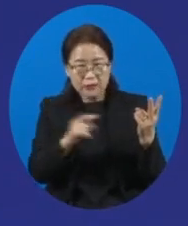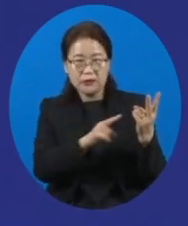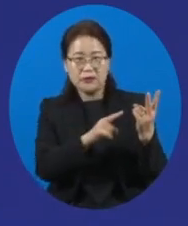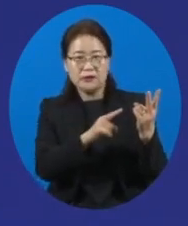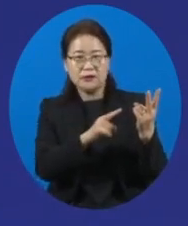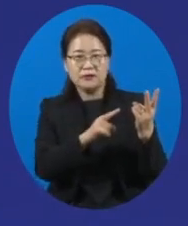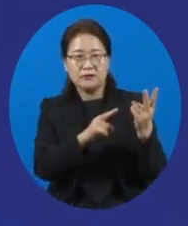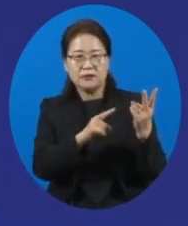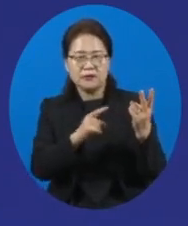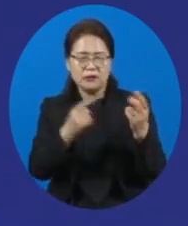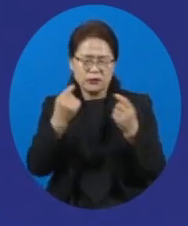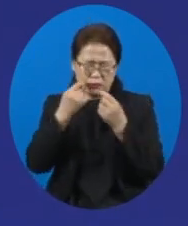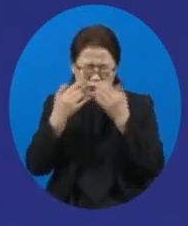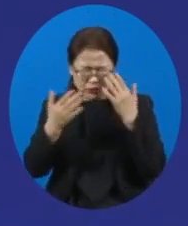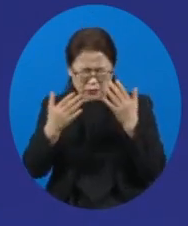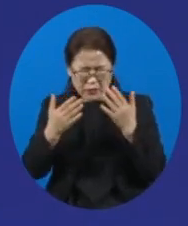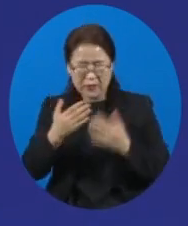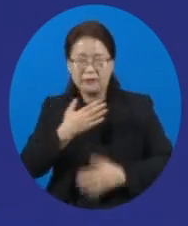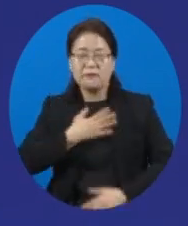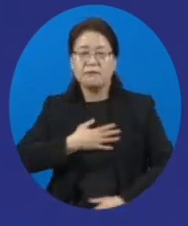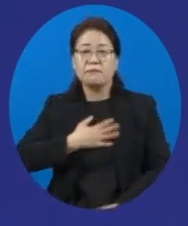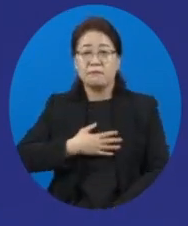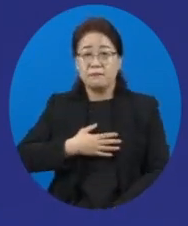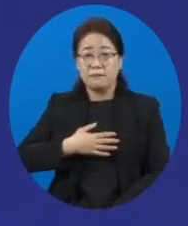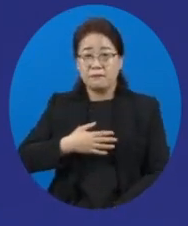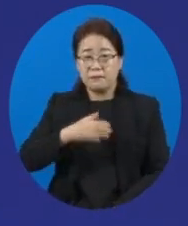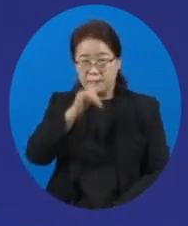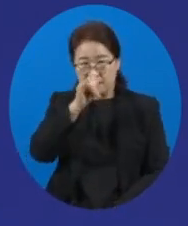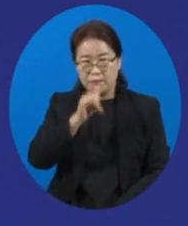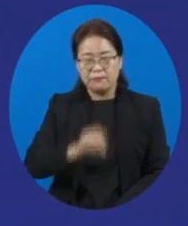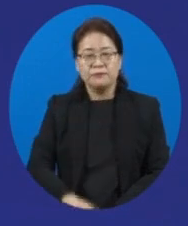아담과 하와는 분명히 알았다는 사실입니다.